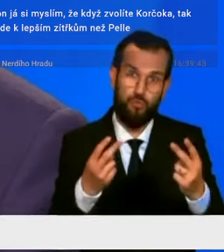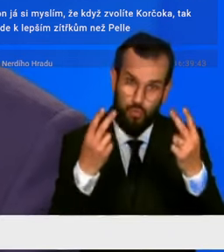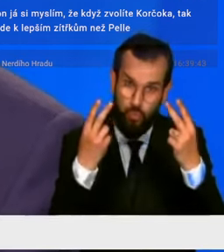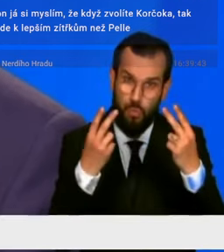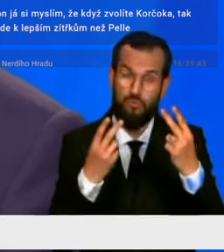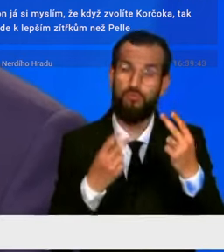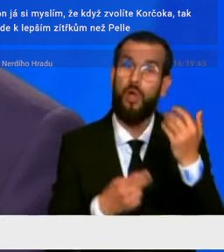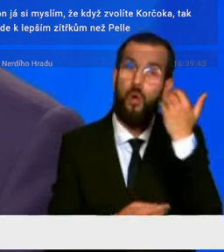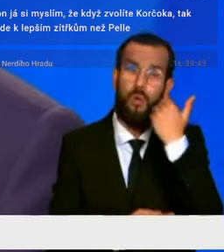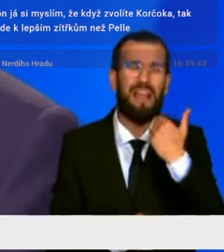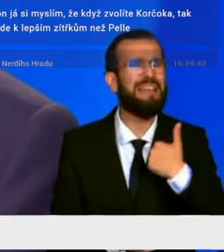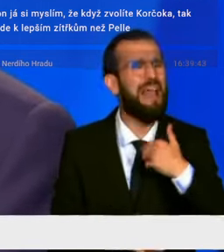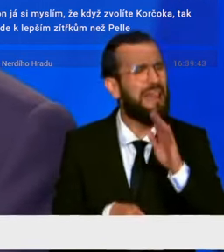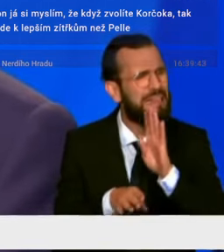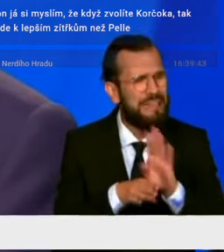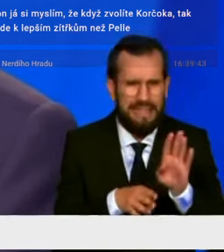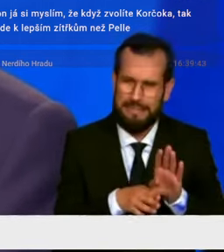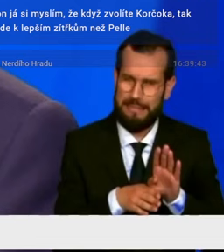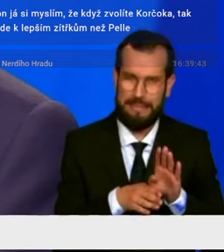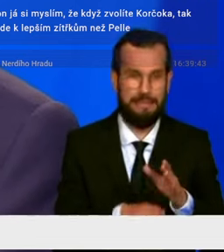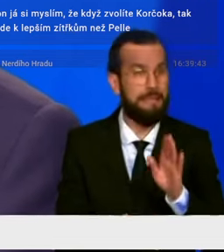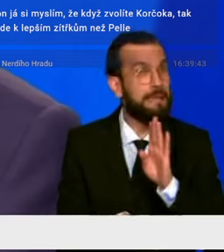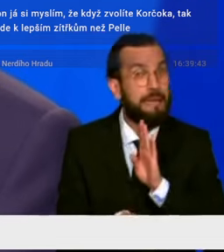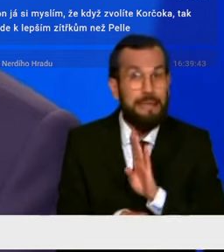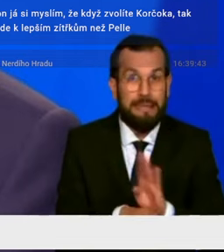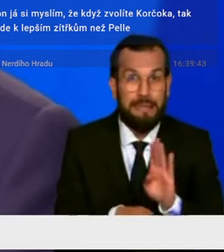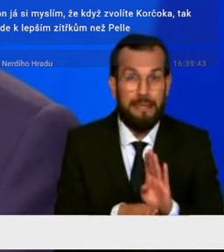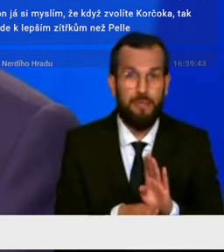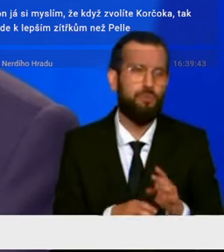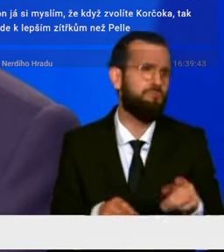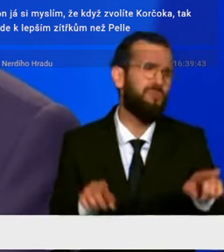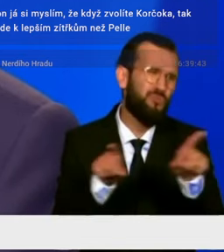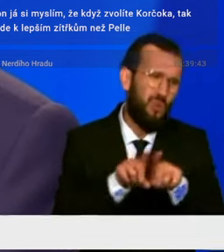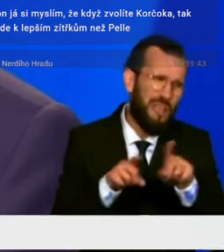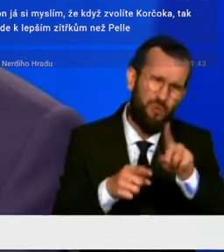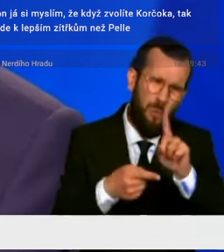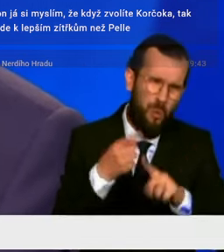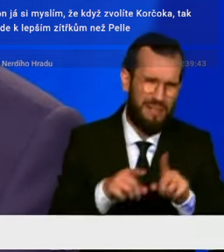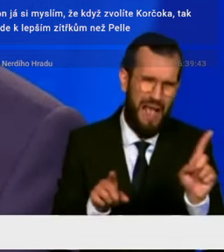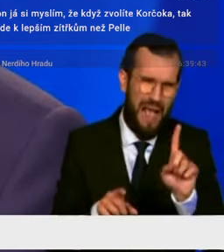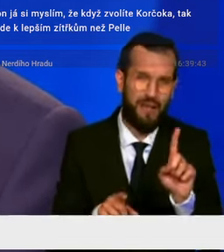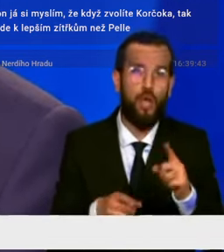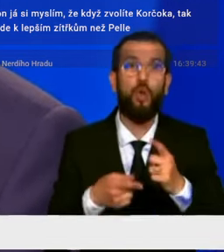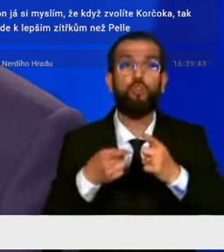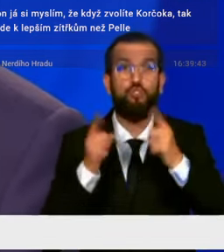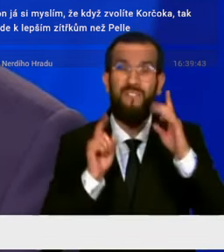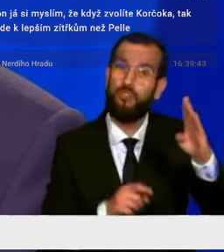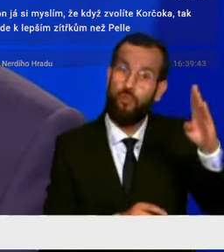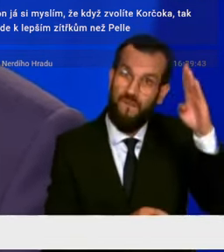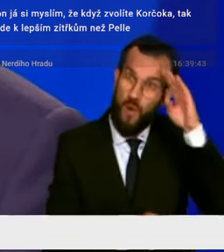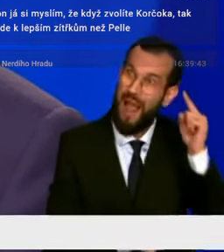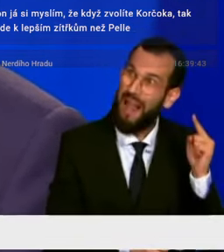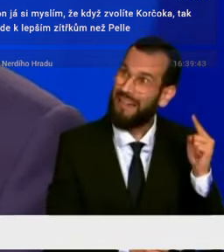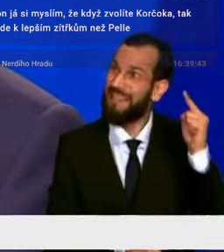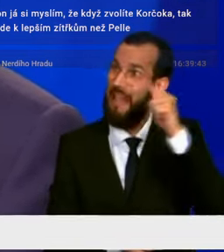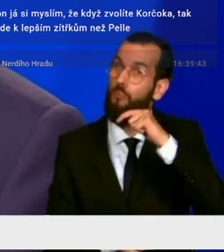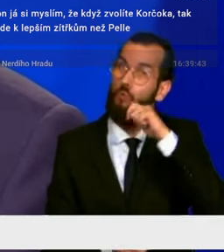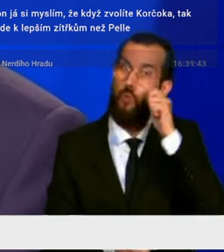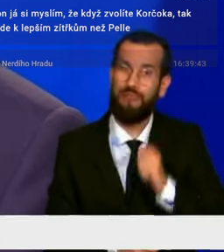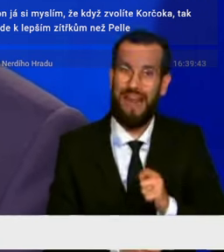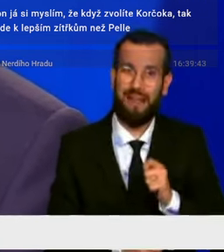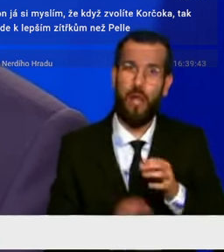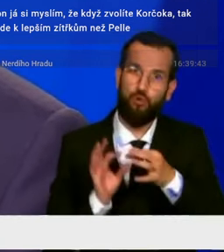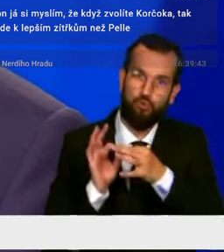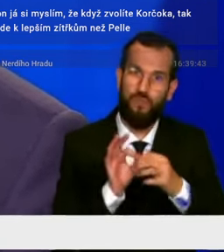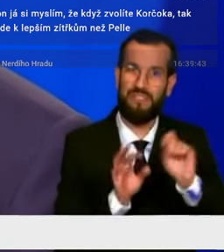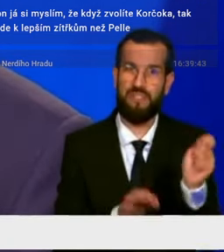vedeli Nikdy by som nedovolil to je jedno v akj politickej pozícii aby slovenský vojak vstúpil na územie Ukrajiny aby sme sa stali